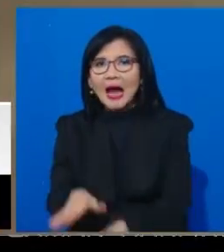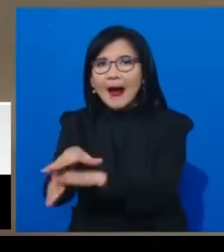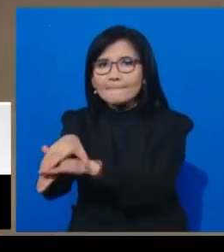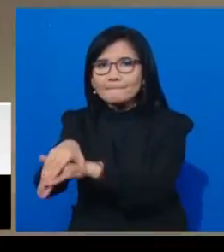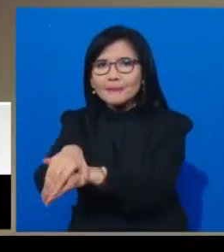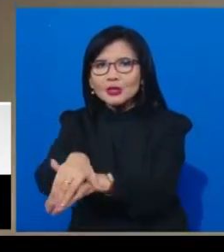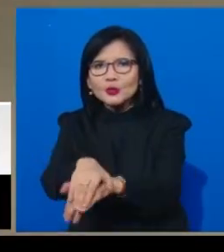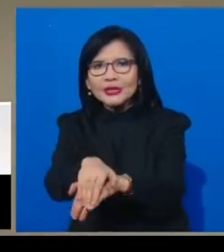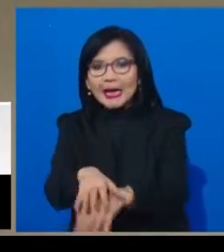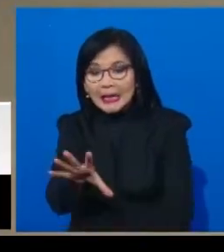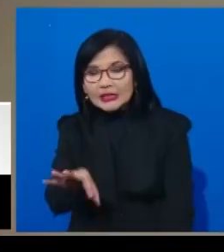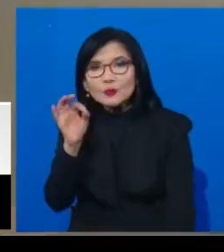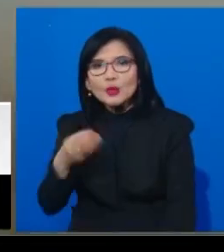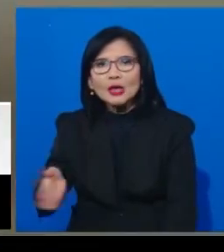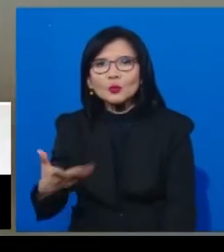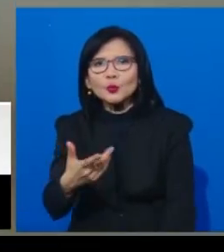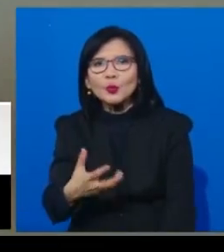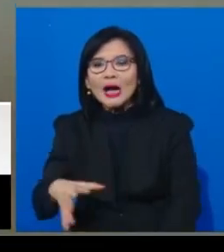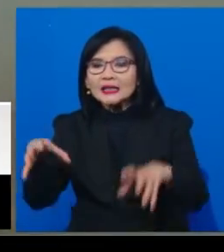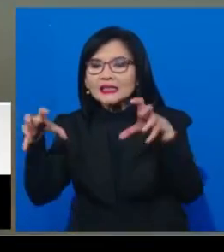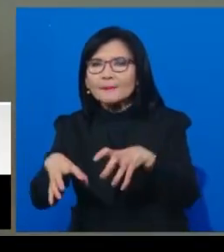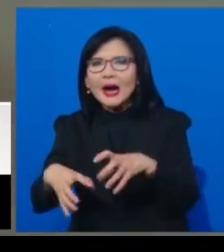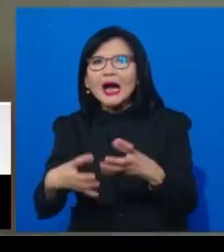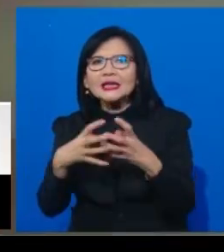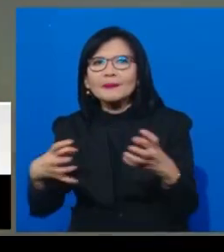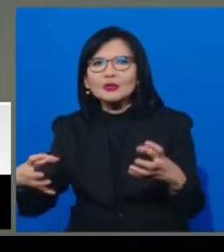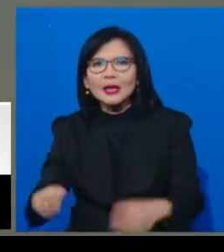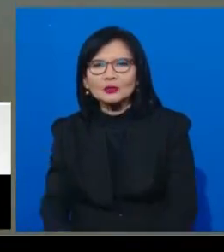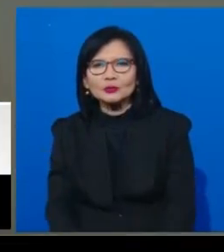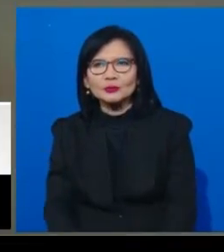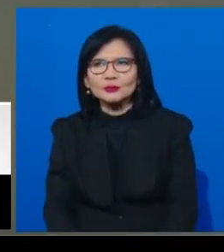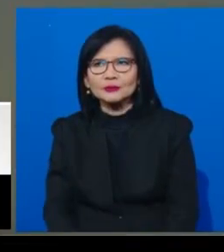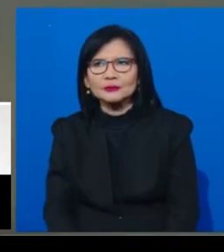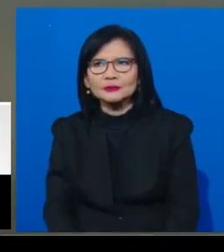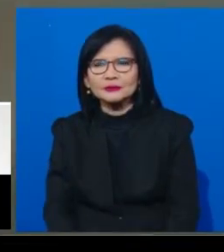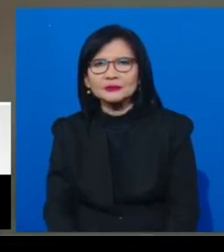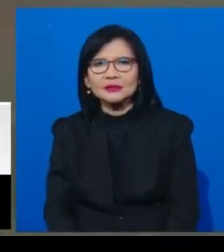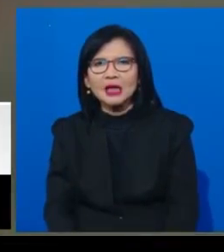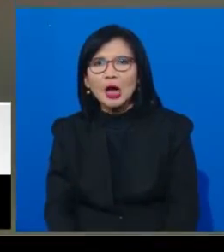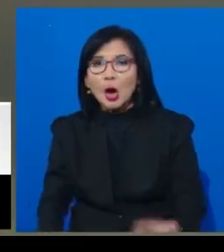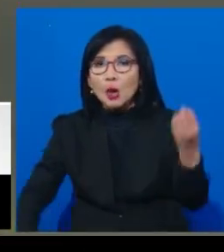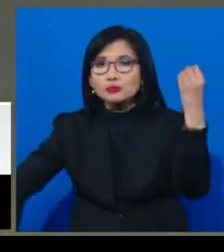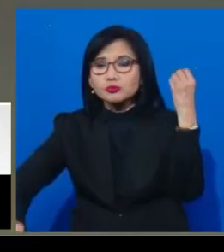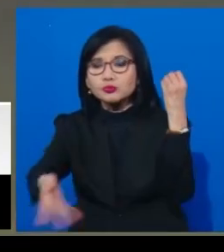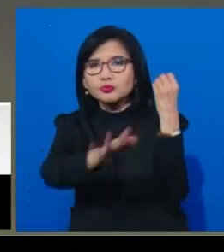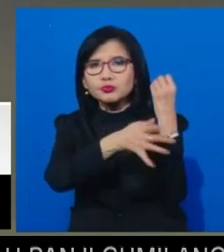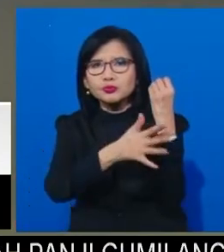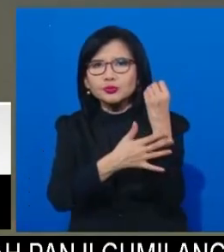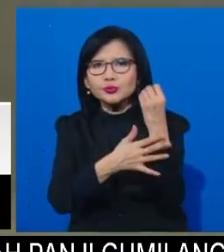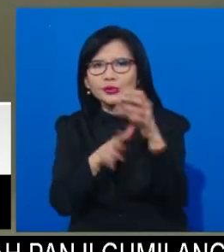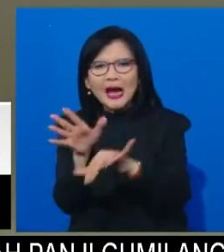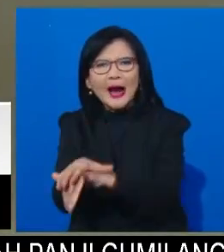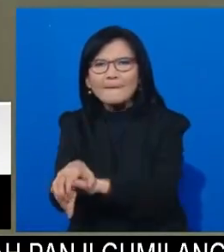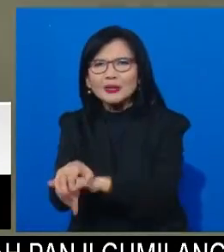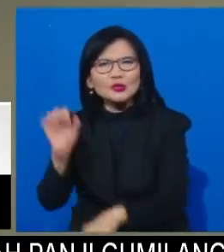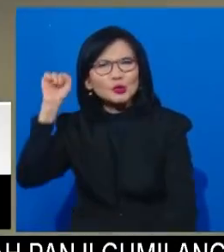nelayan pemancing ikan, terjebak di batu karang setelah terbawa arus gelombang. Hamparan batu karang yang luas membuat penyu kesulitan